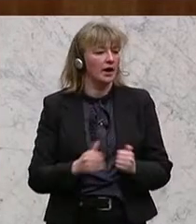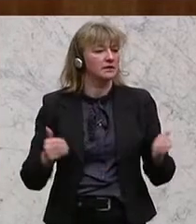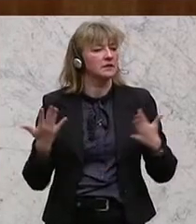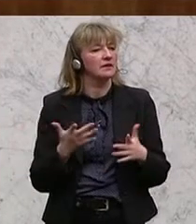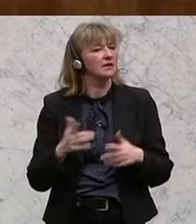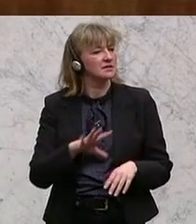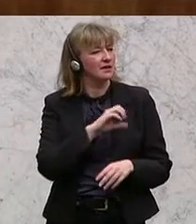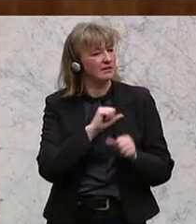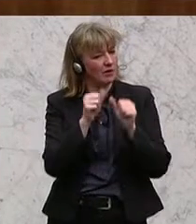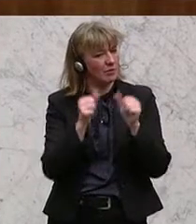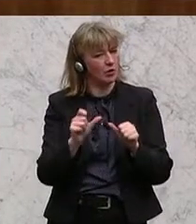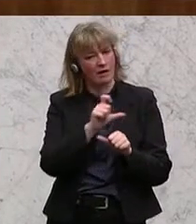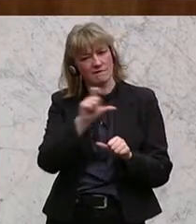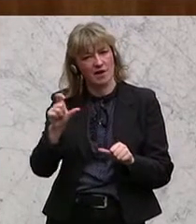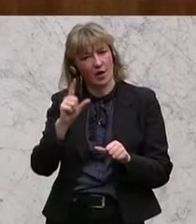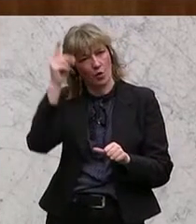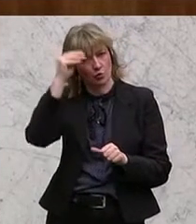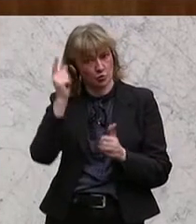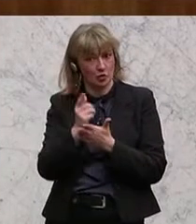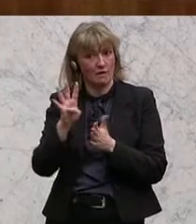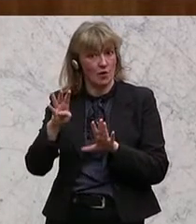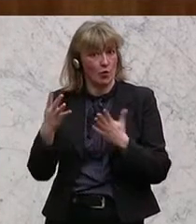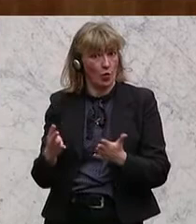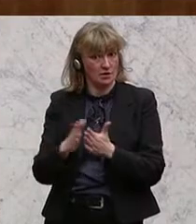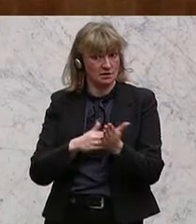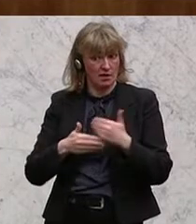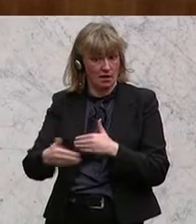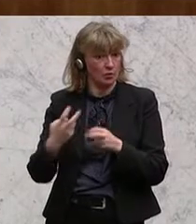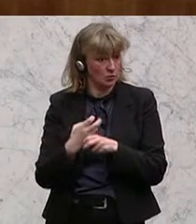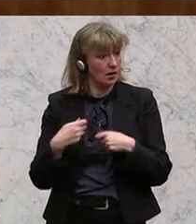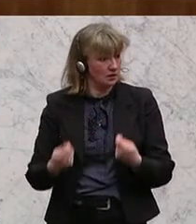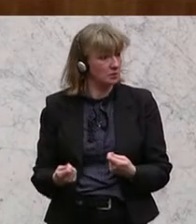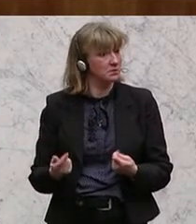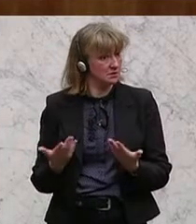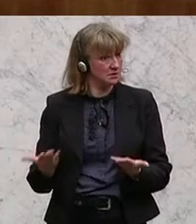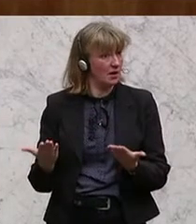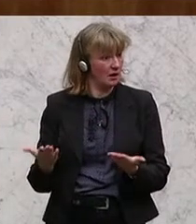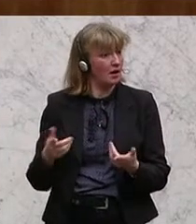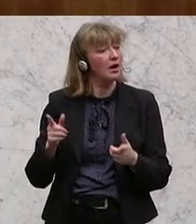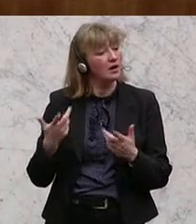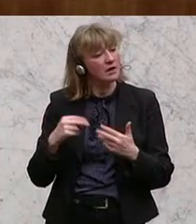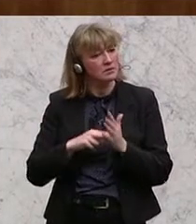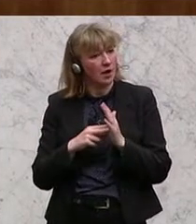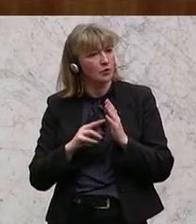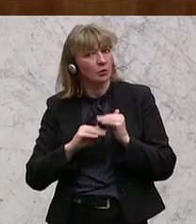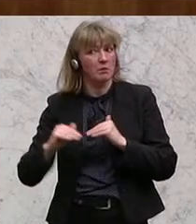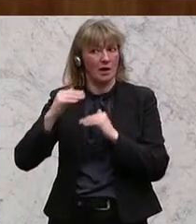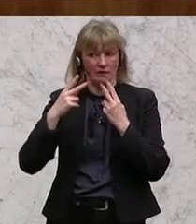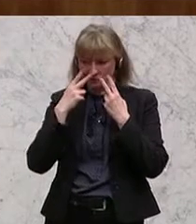das Erfolgsmodell Fachhochschulen, das es seit 1994 bei uns in Österreich gibt, noch deutlicher als in den Planungen